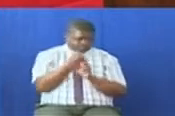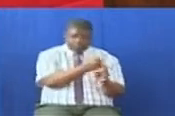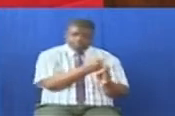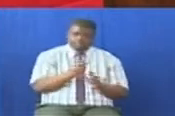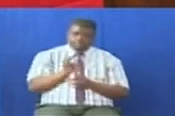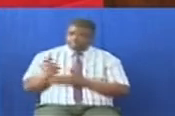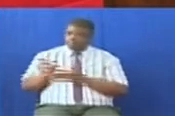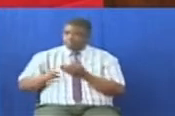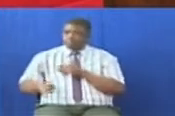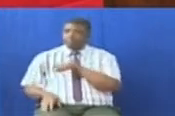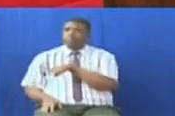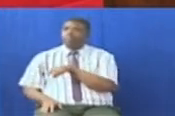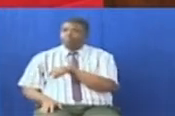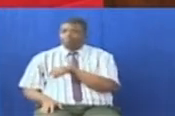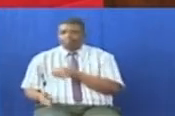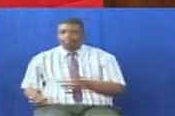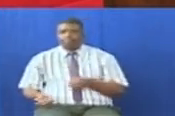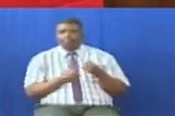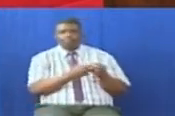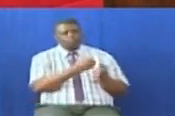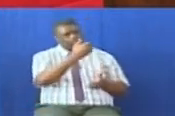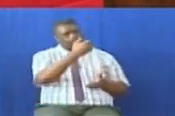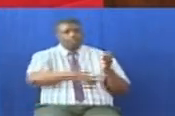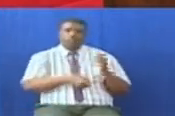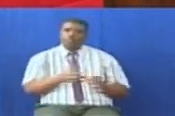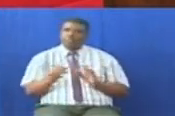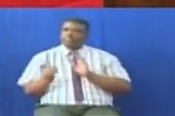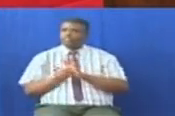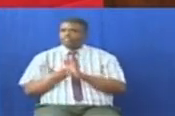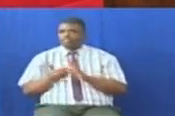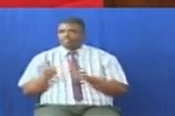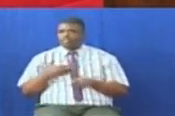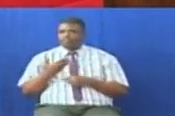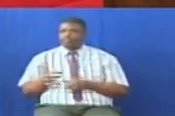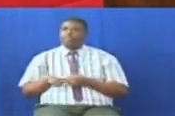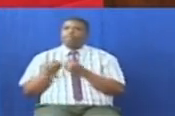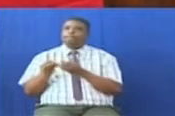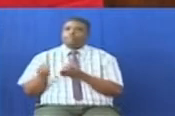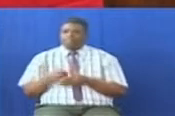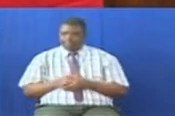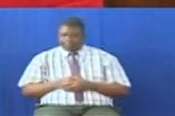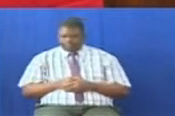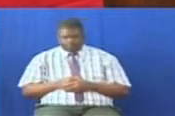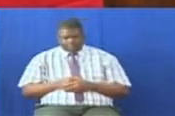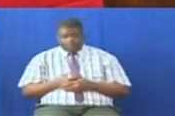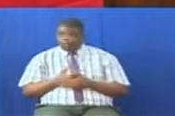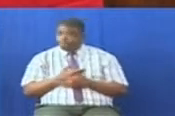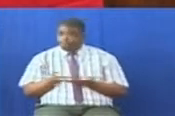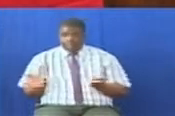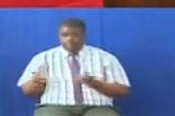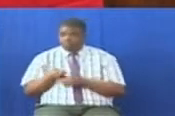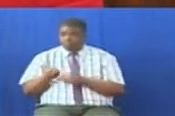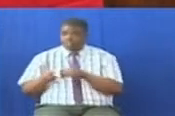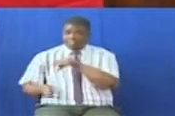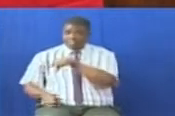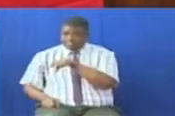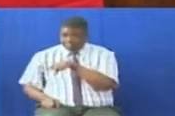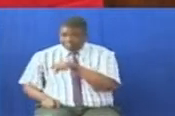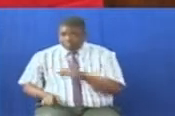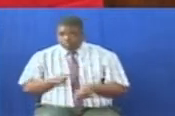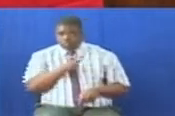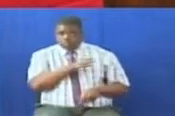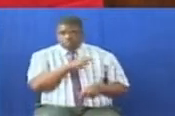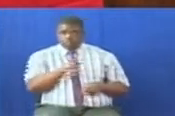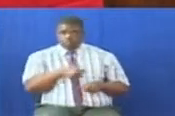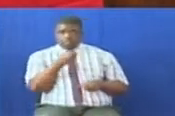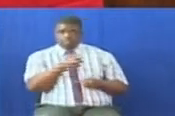halmashauri hizi zipeleke makato ya kisheria ambayo zinapaswa zipeleke. Lakini tusipofanya namna hiyo, watumishi wetu